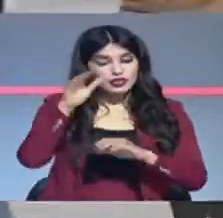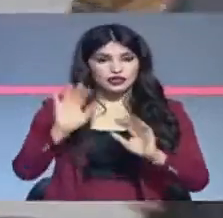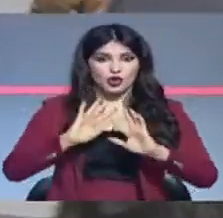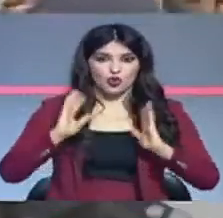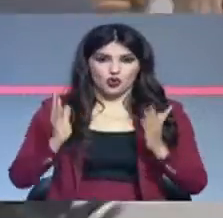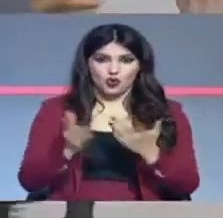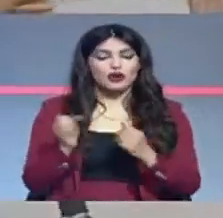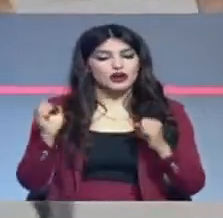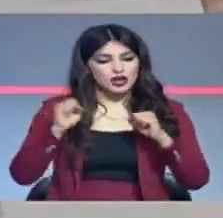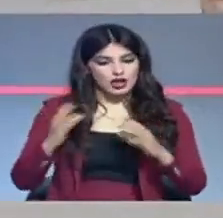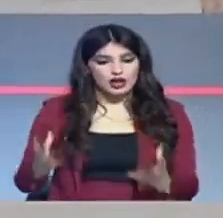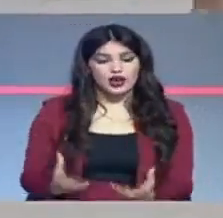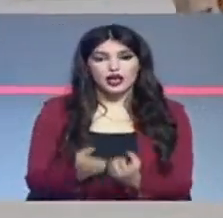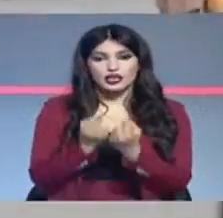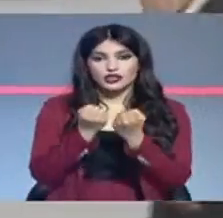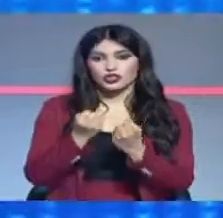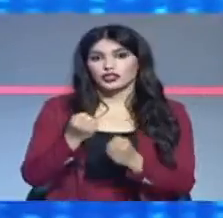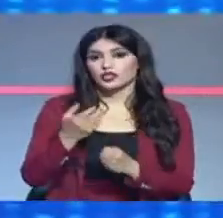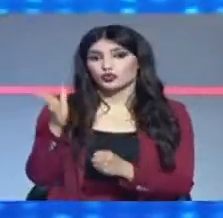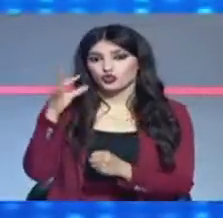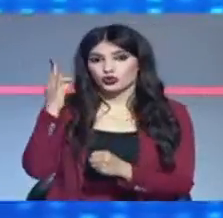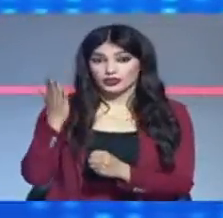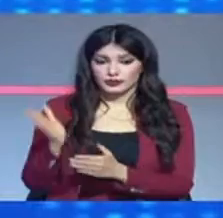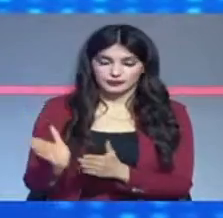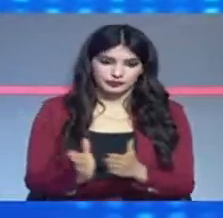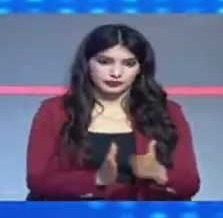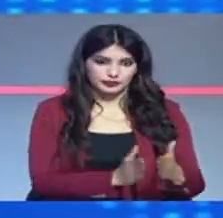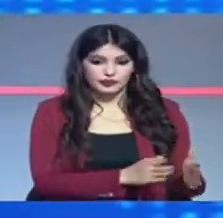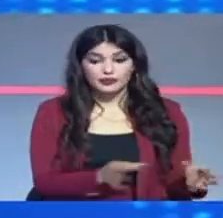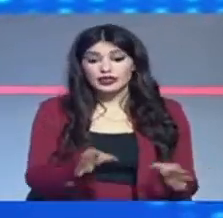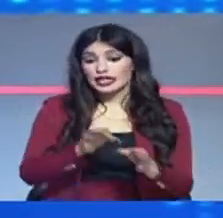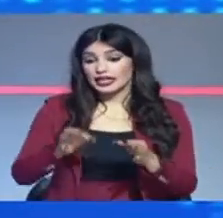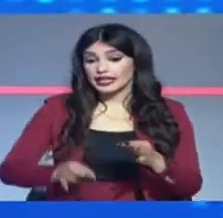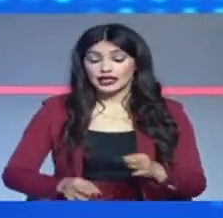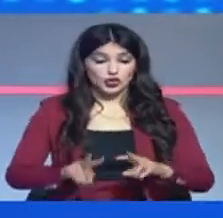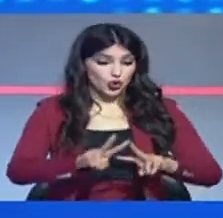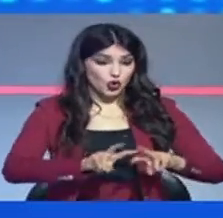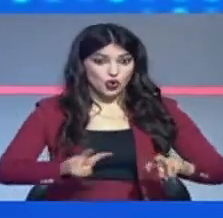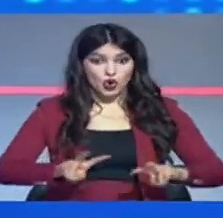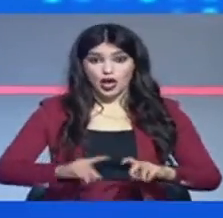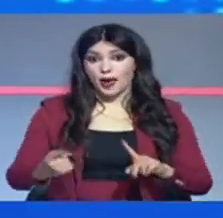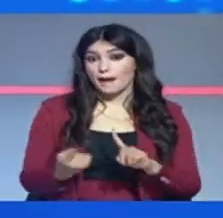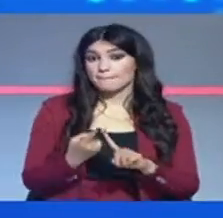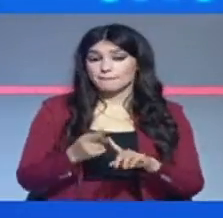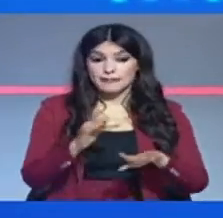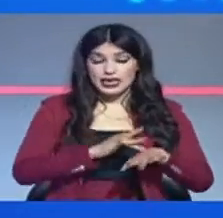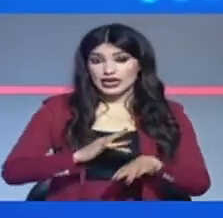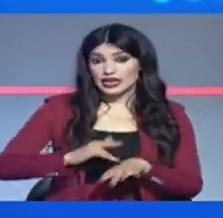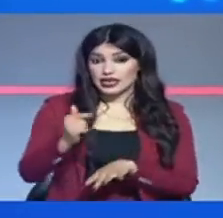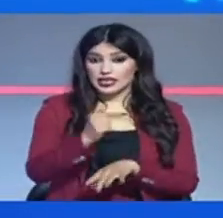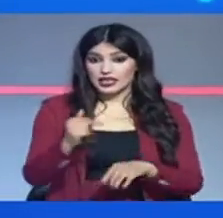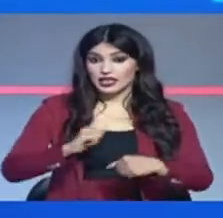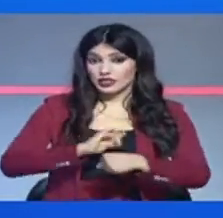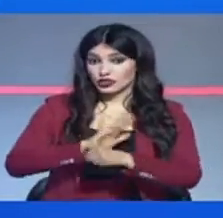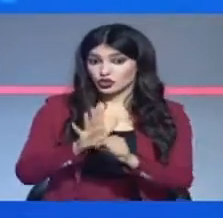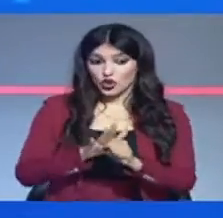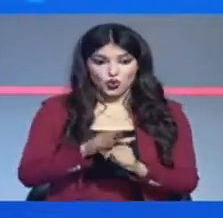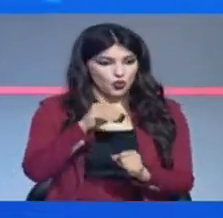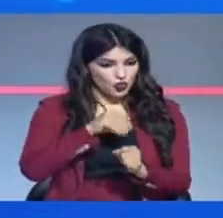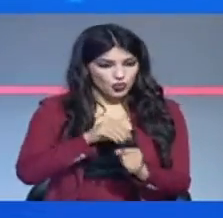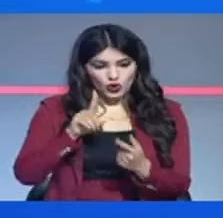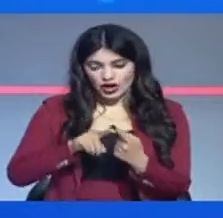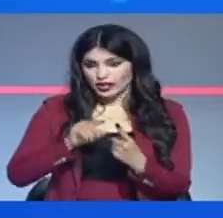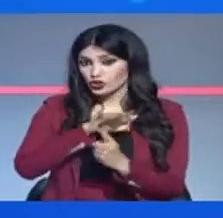ل اجل انجاحها نتائج دراسه حول اهم انعكاسات جائحه كوفي تسعه عشر الاقتصاديه